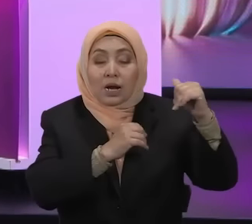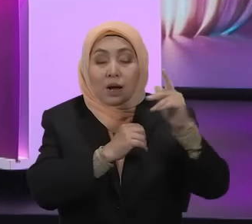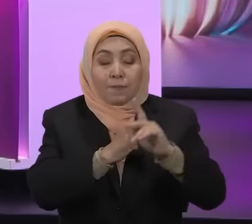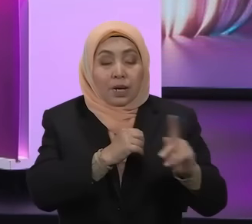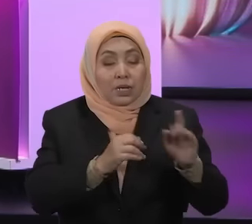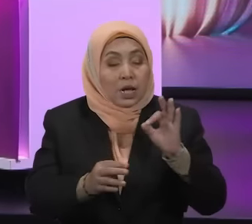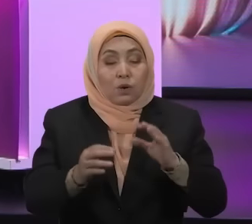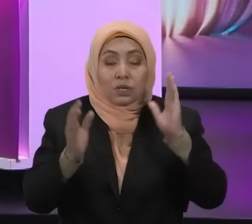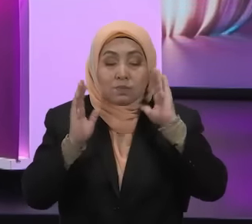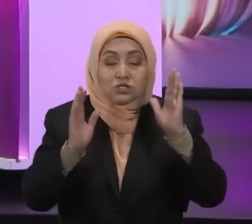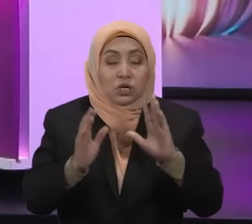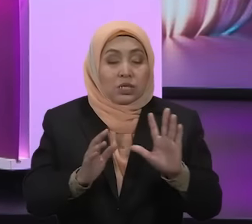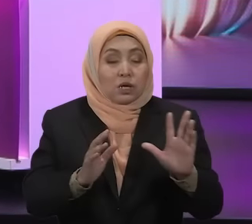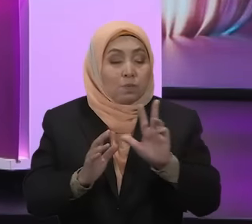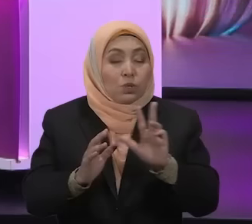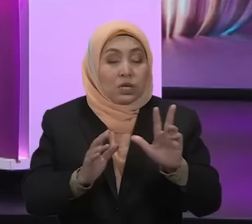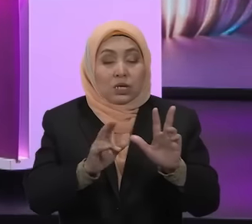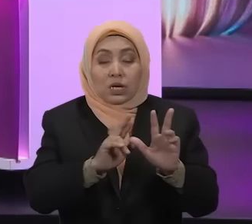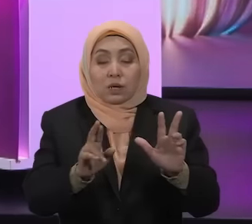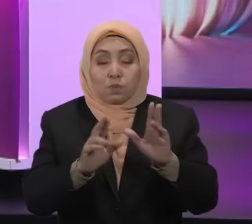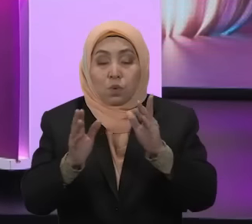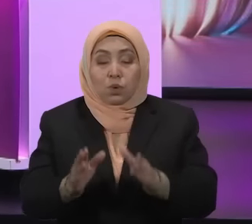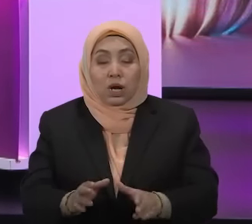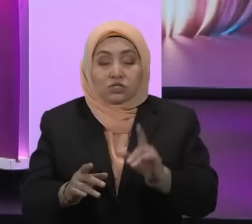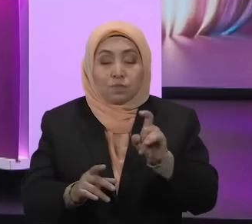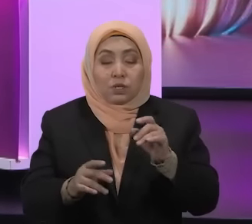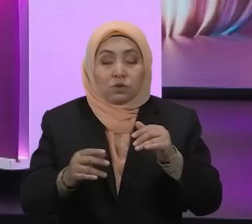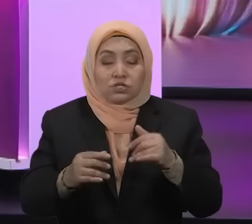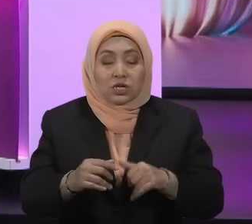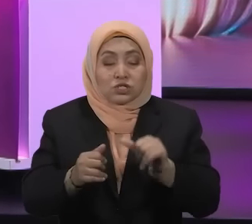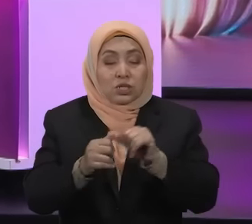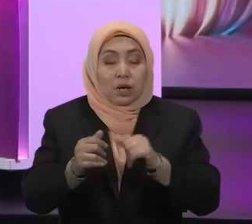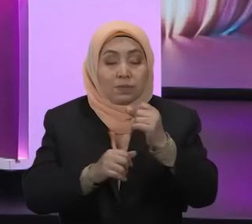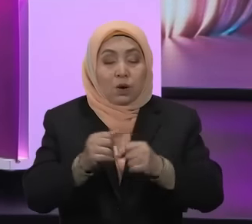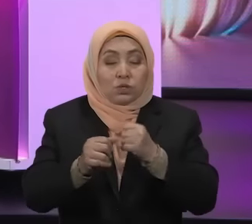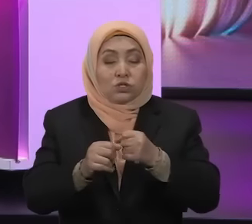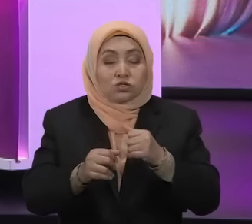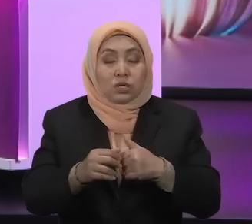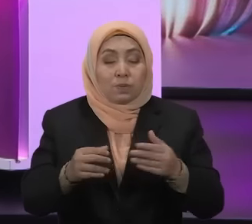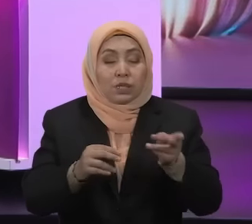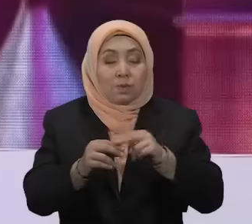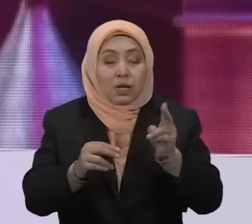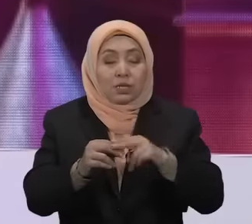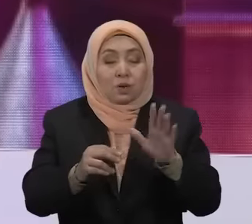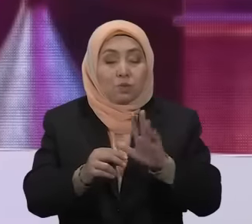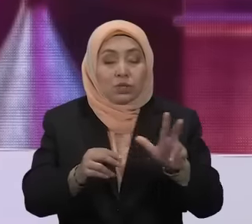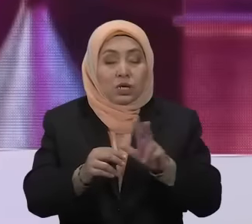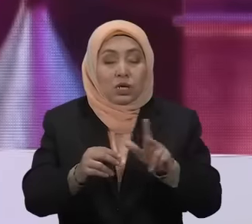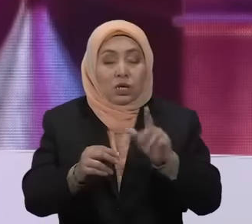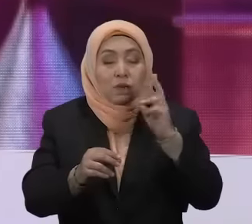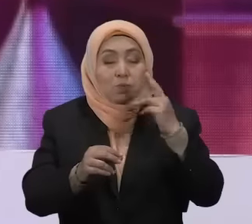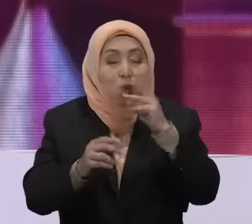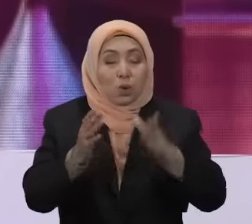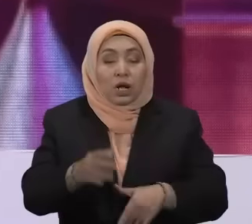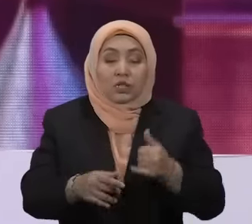diharapkan kalau di Malaysia 33,000 orang balik haji, sepatutnya dekat setiap tahun tu dekat masjid surau bertambah 33,000 orang, kan?